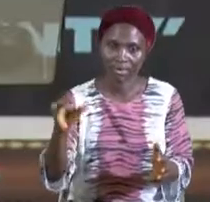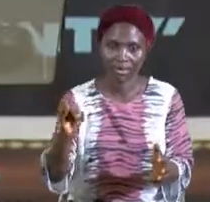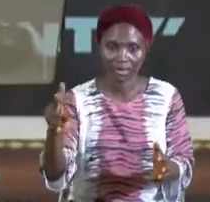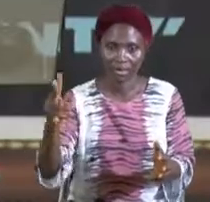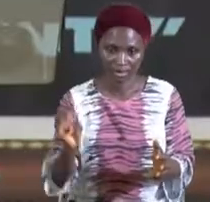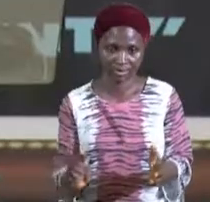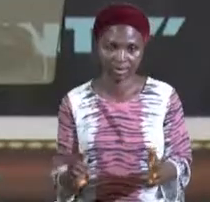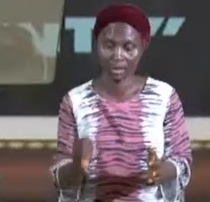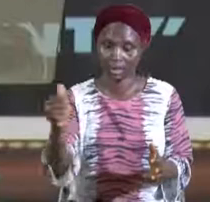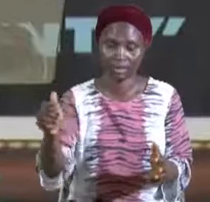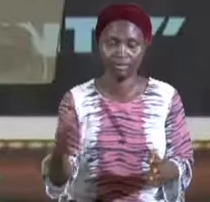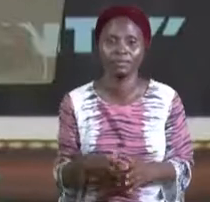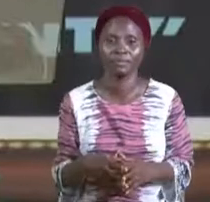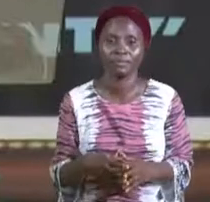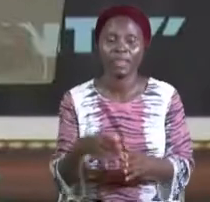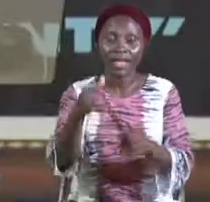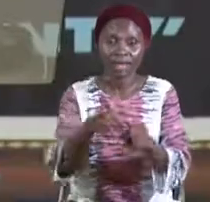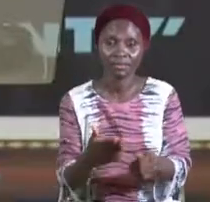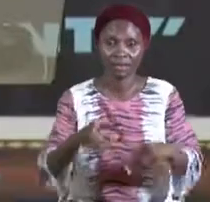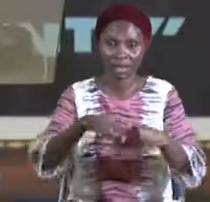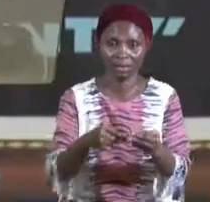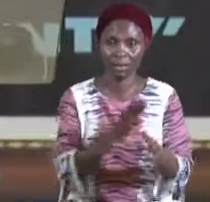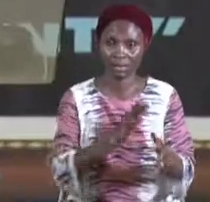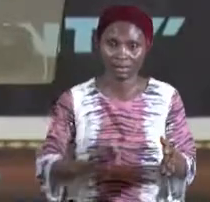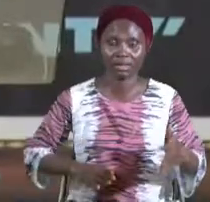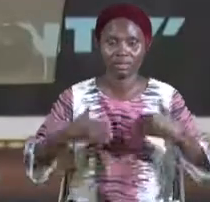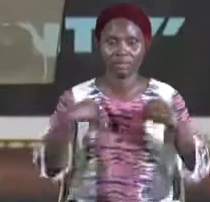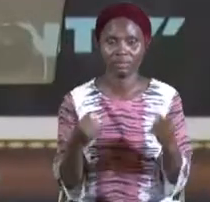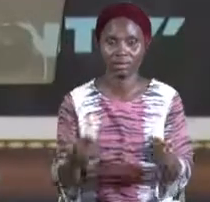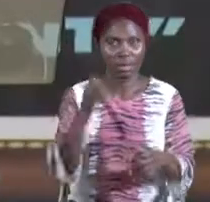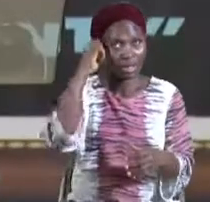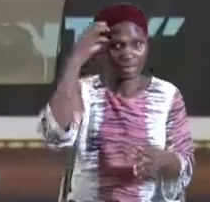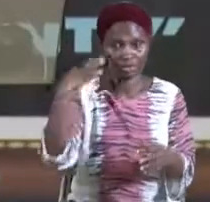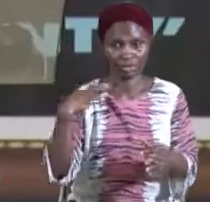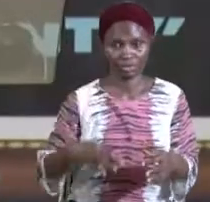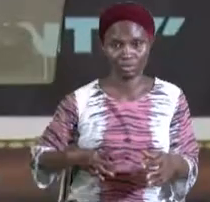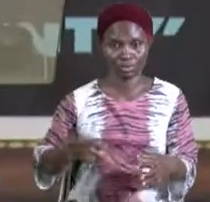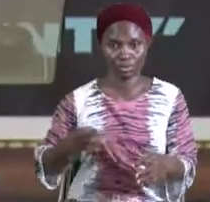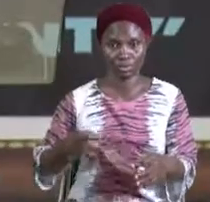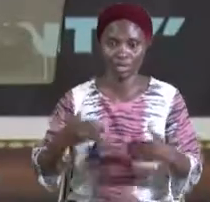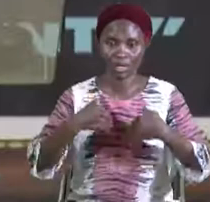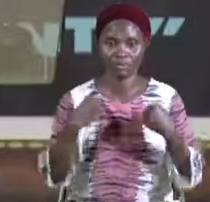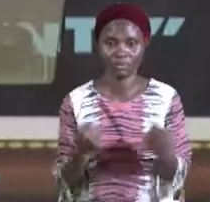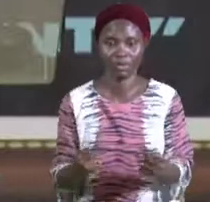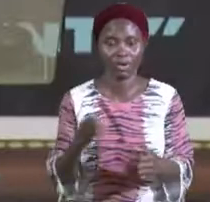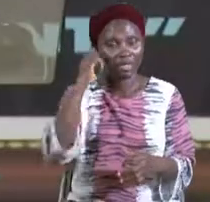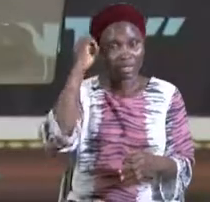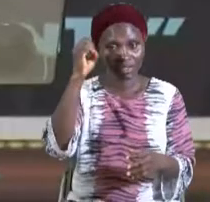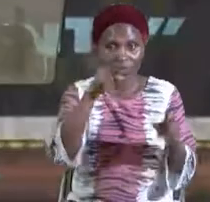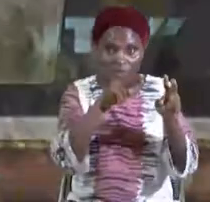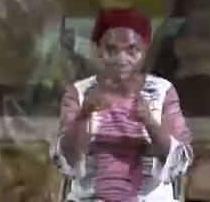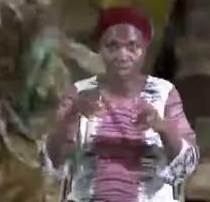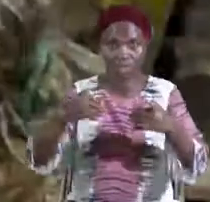Et tout ce qui concerne Jésus, il a la puissance. Ses vêtements ont de puissance. Son regard a de puissance. Sa parole